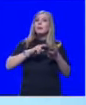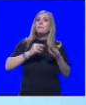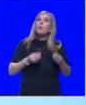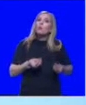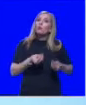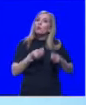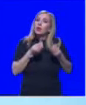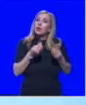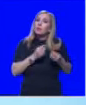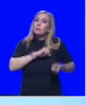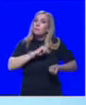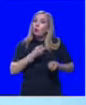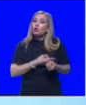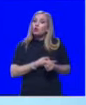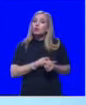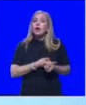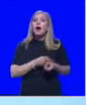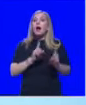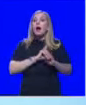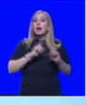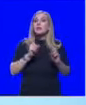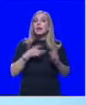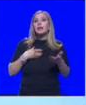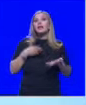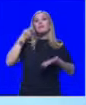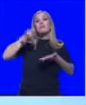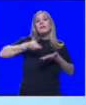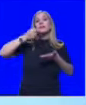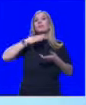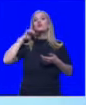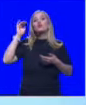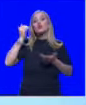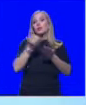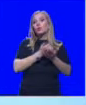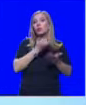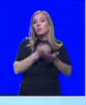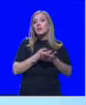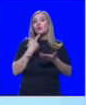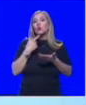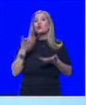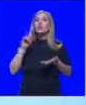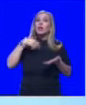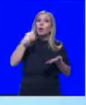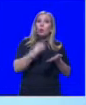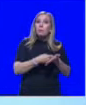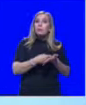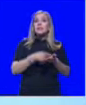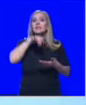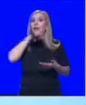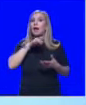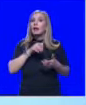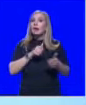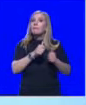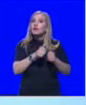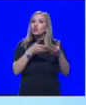на българския военно-промишлен комплекс, а не да финансираме чужди икономики, защото ще купим едни стари машини,